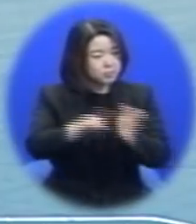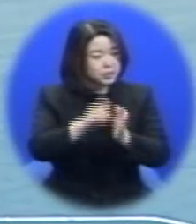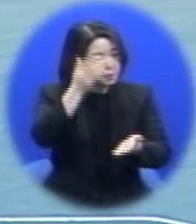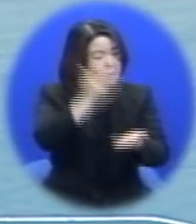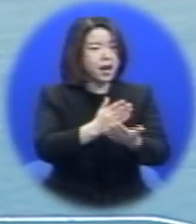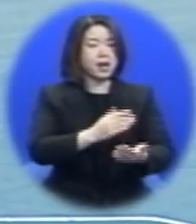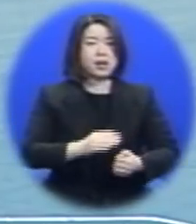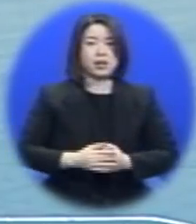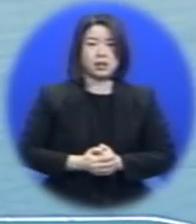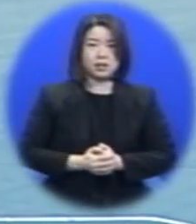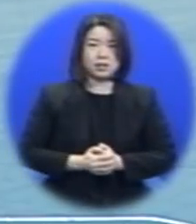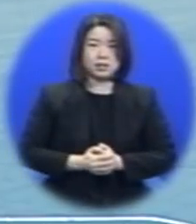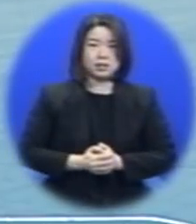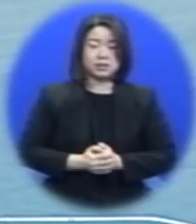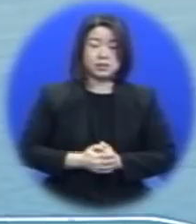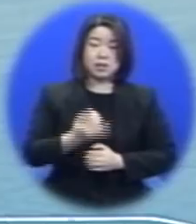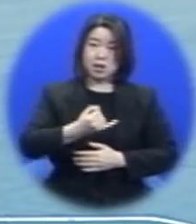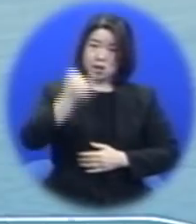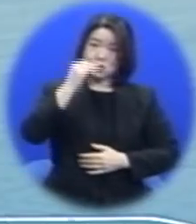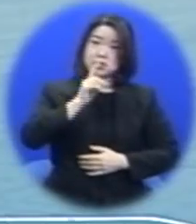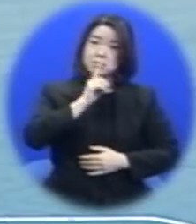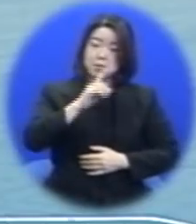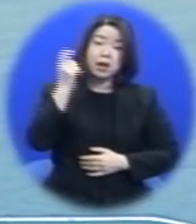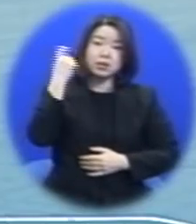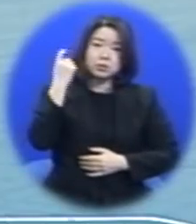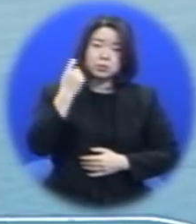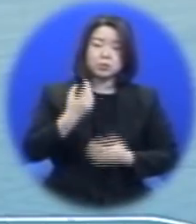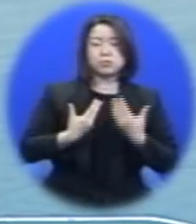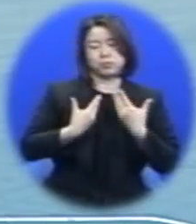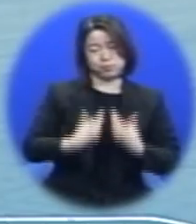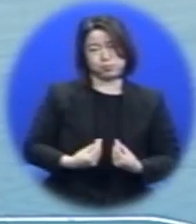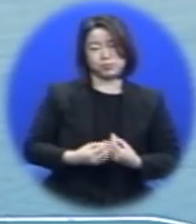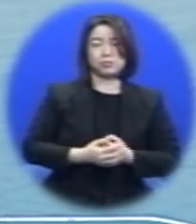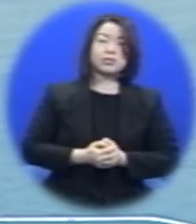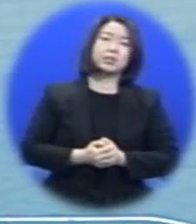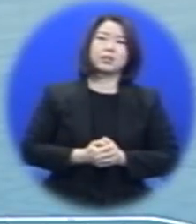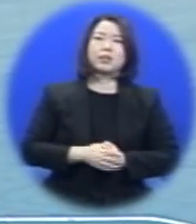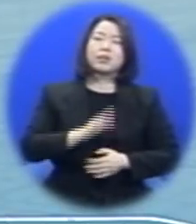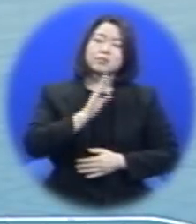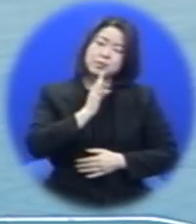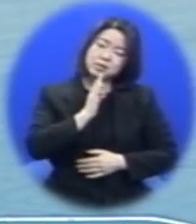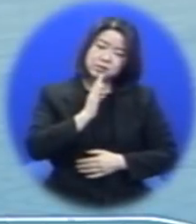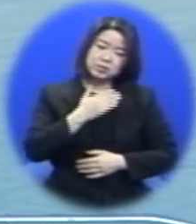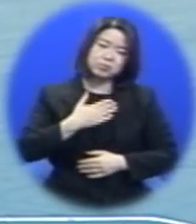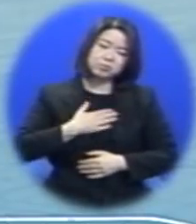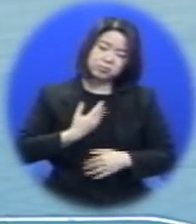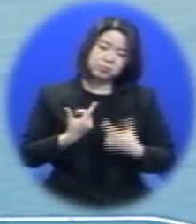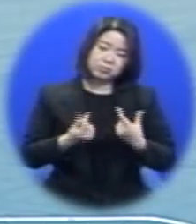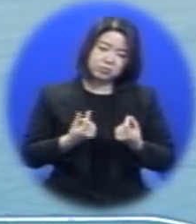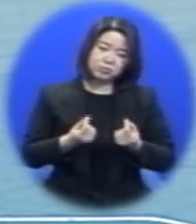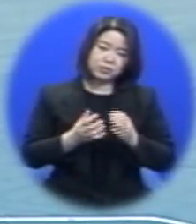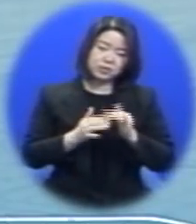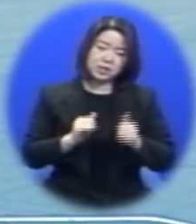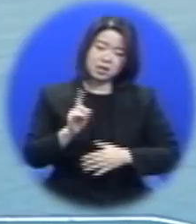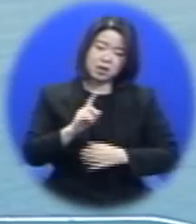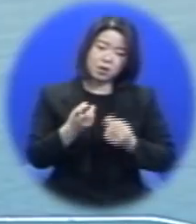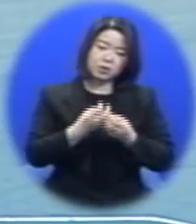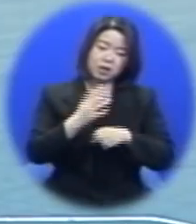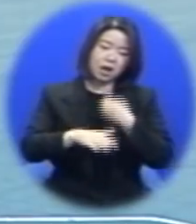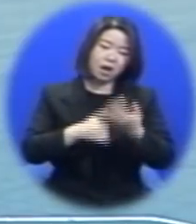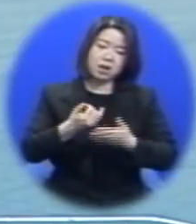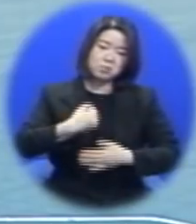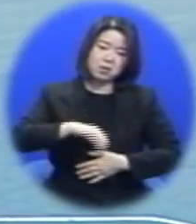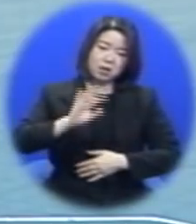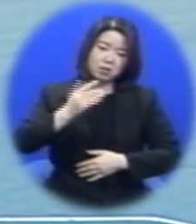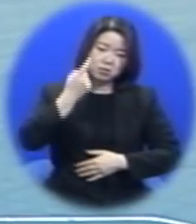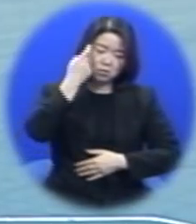돼. 언니의 말을 듣고 그만 낙심이 돼버렸어. 그렇지, 나 같은 자가 어떻게 하나님의 딸이 되고